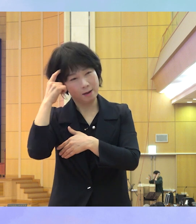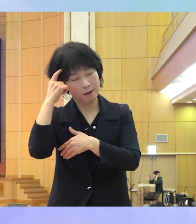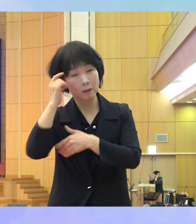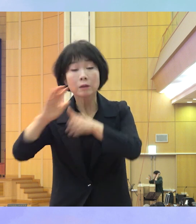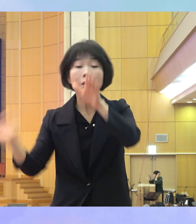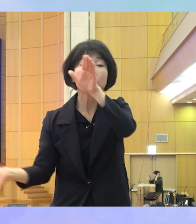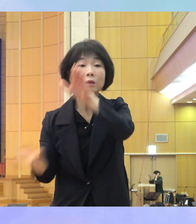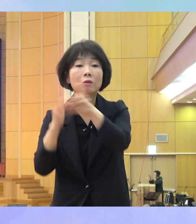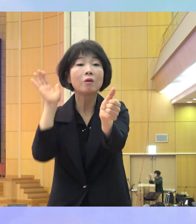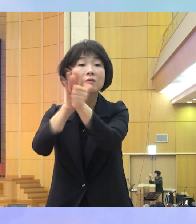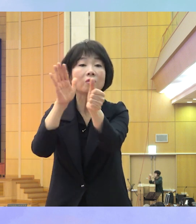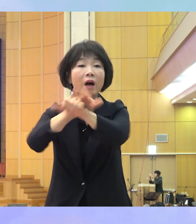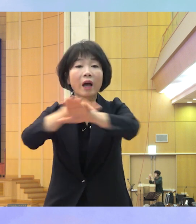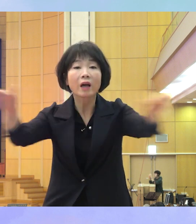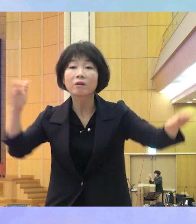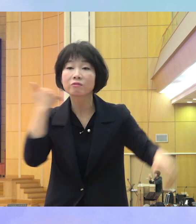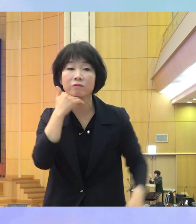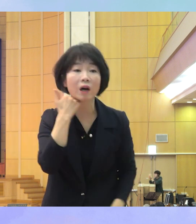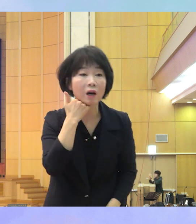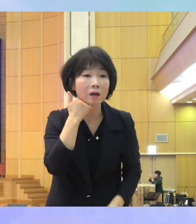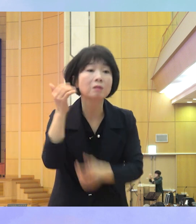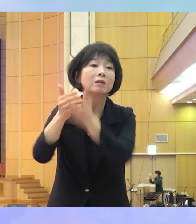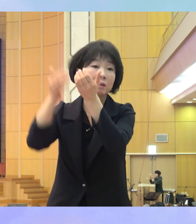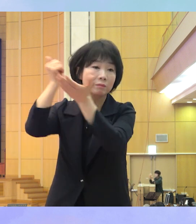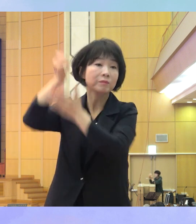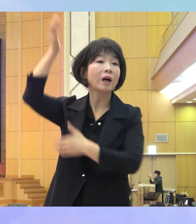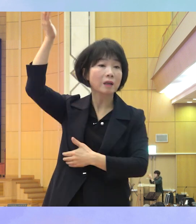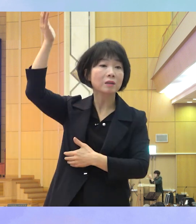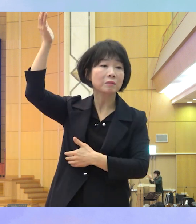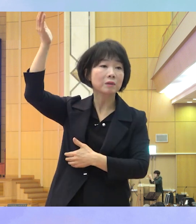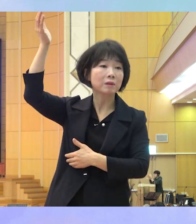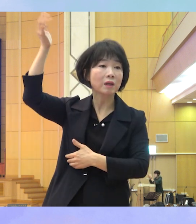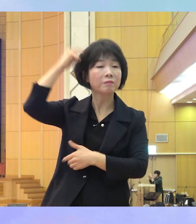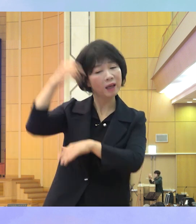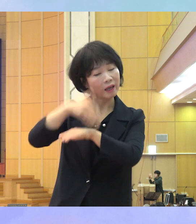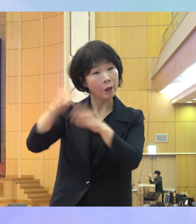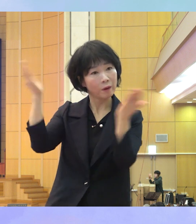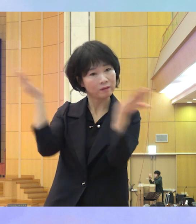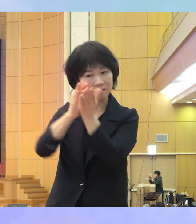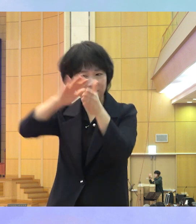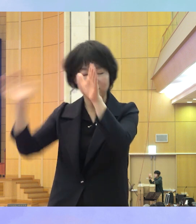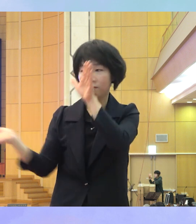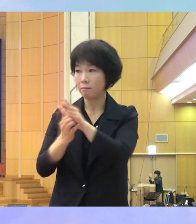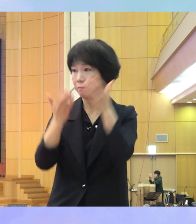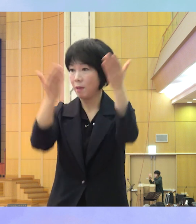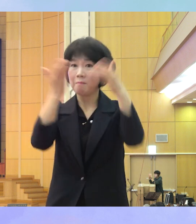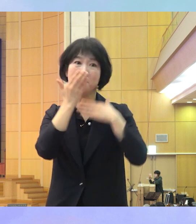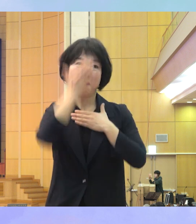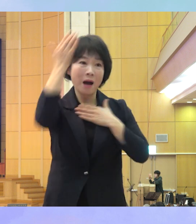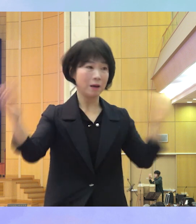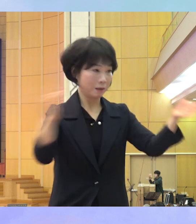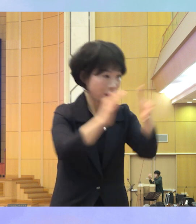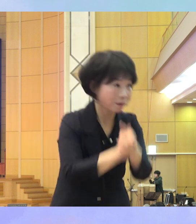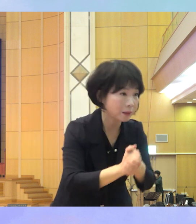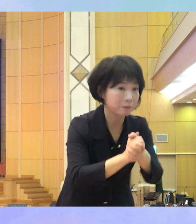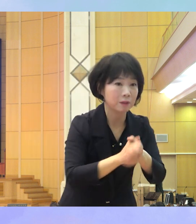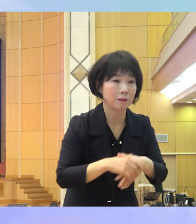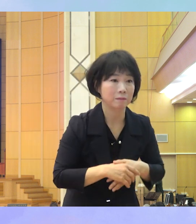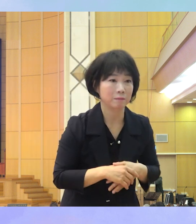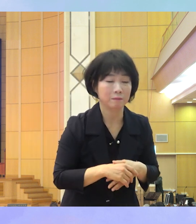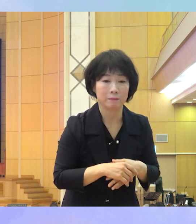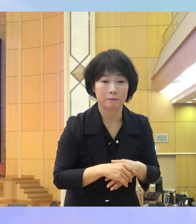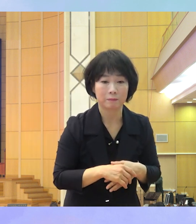세우시고, 그 계획을 내가 세웠다 하더라도 계획 세웠다고 되는 게 아니라 이루시는 분은 하나님이시라.